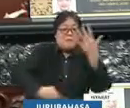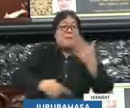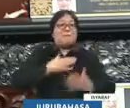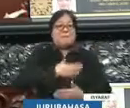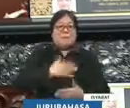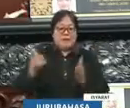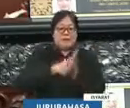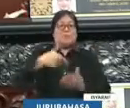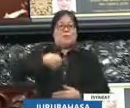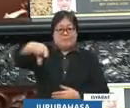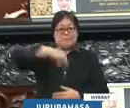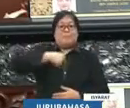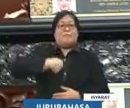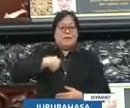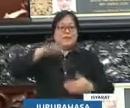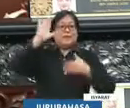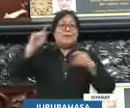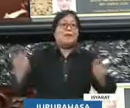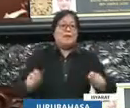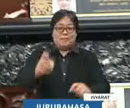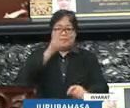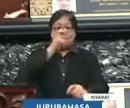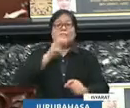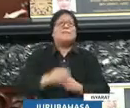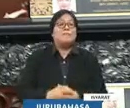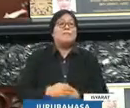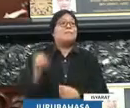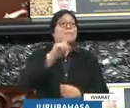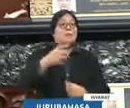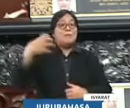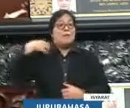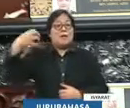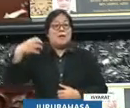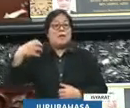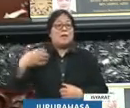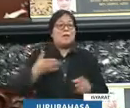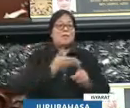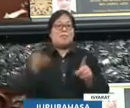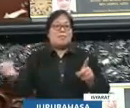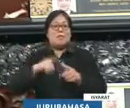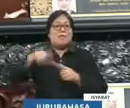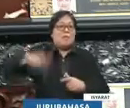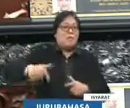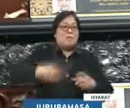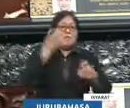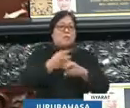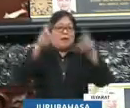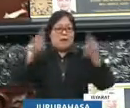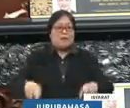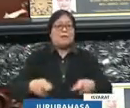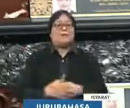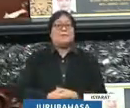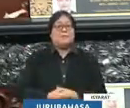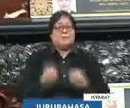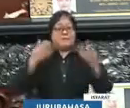Tolonglah kepada saya Saya janji telah tegas akan diambil kepada mana-mana pegawai yang melengahkan tetap menyusahkan rakyat atau berapa